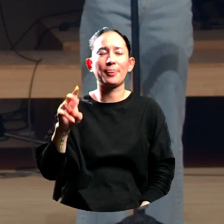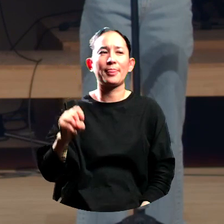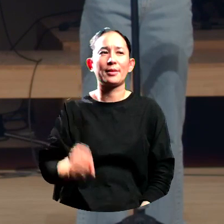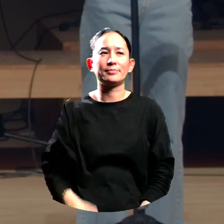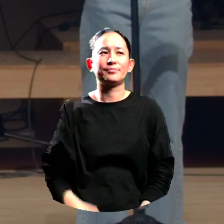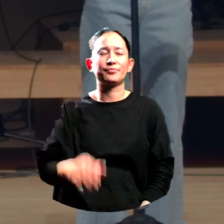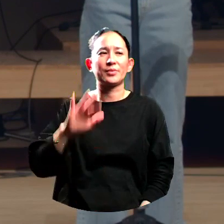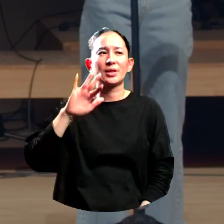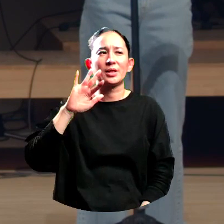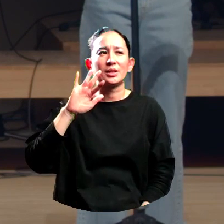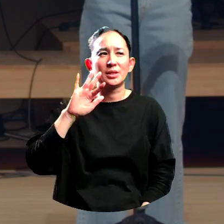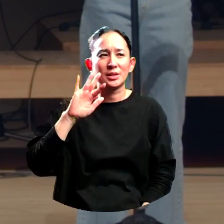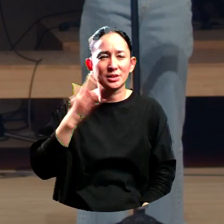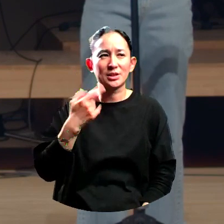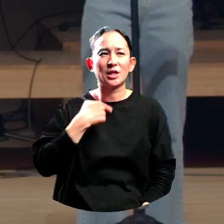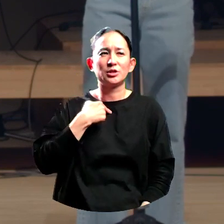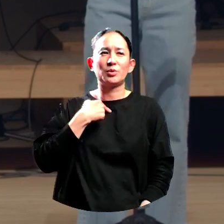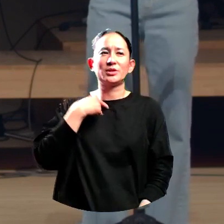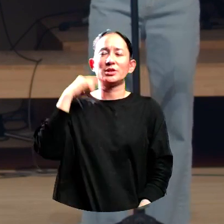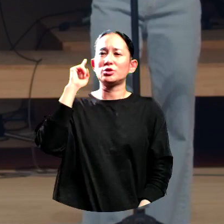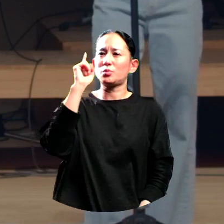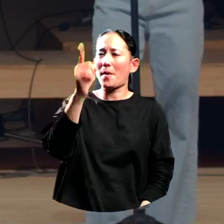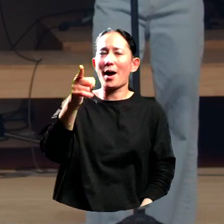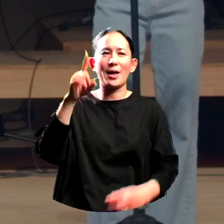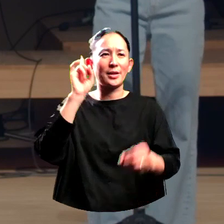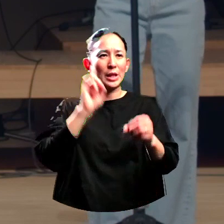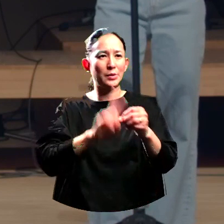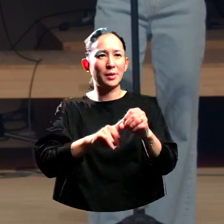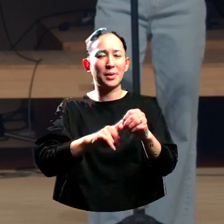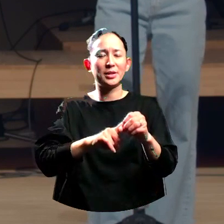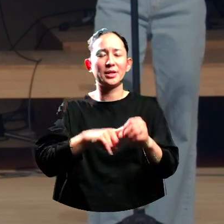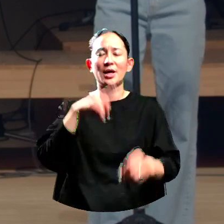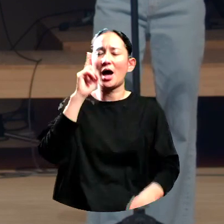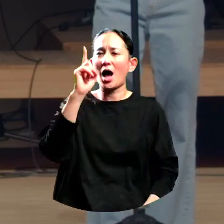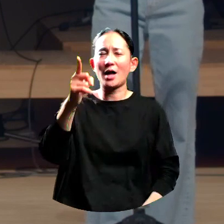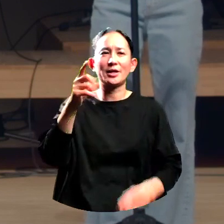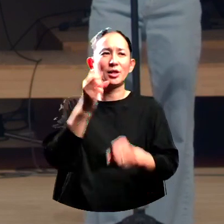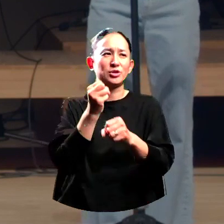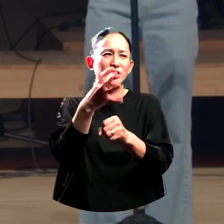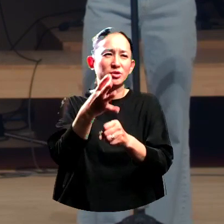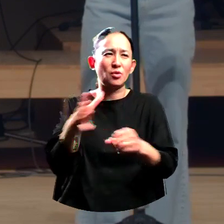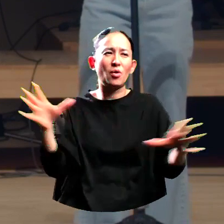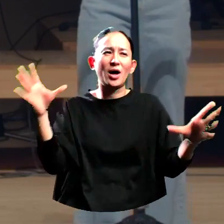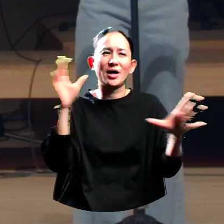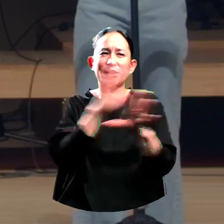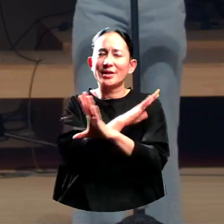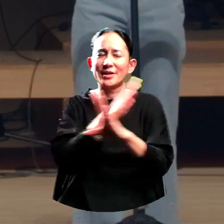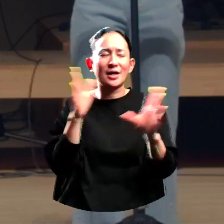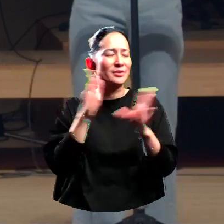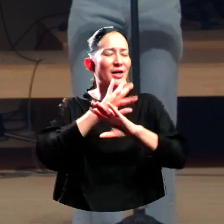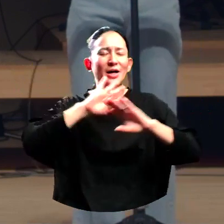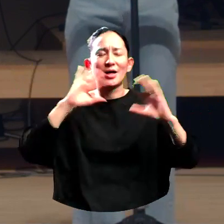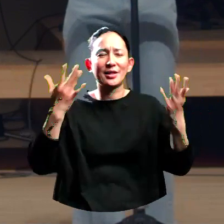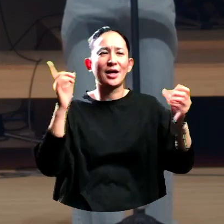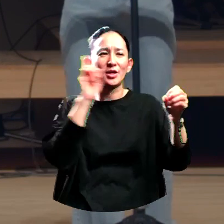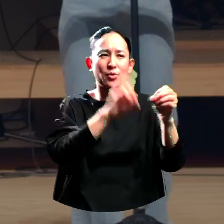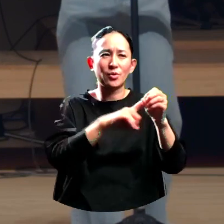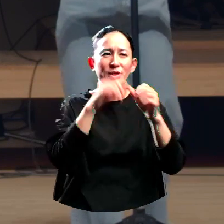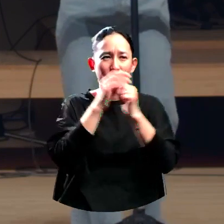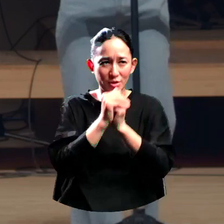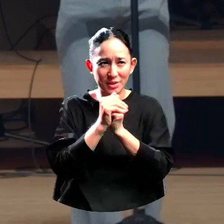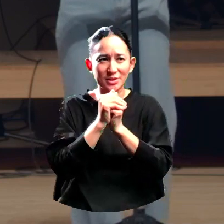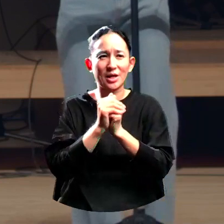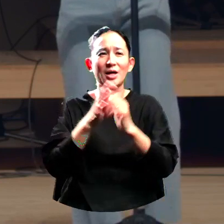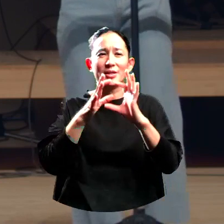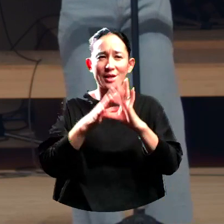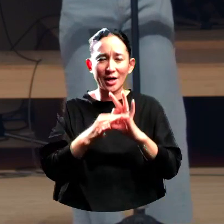Let's read it together. 3. はい。しかし、私はあなたのために、あなたの信仰がなくならないように祈り